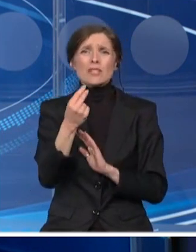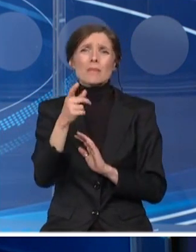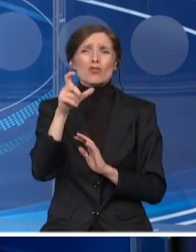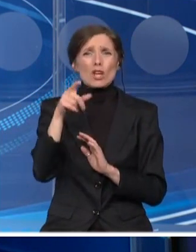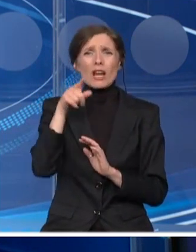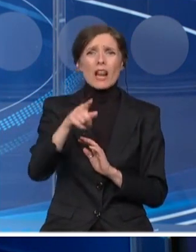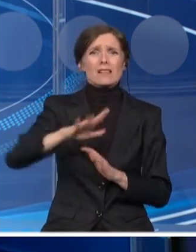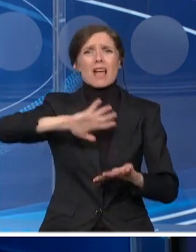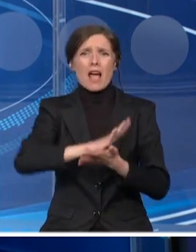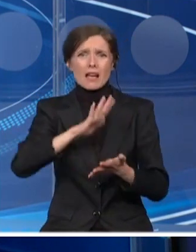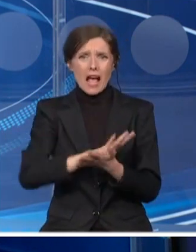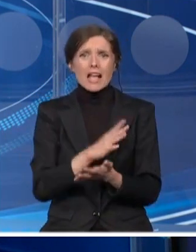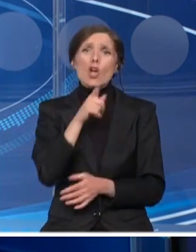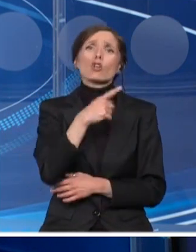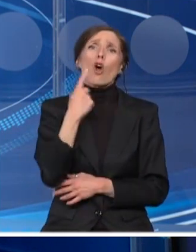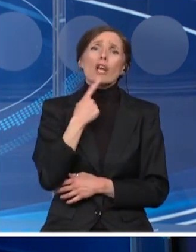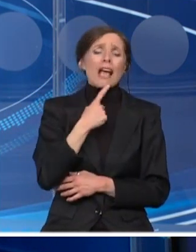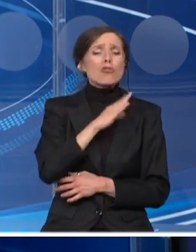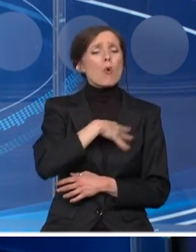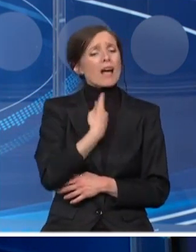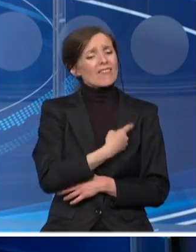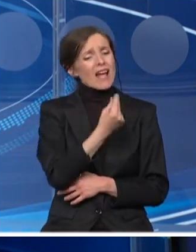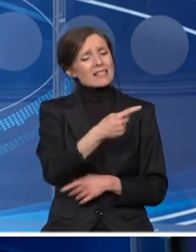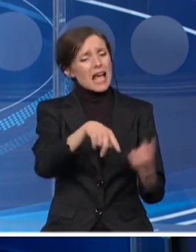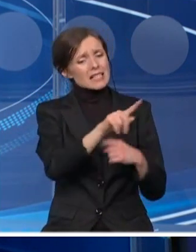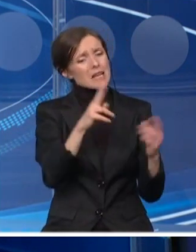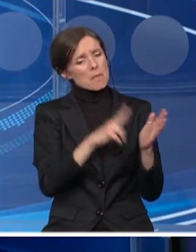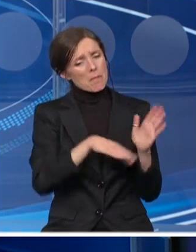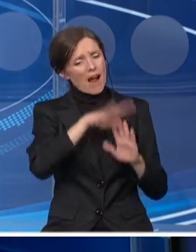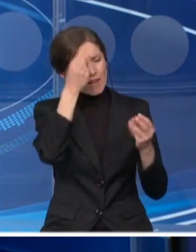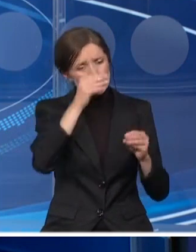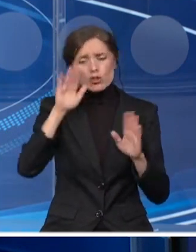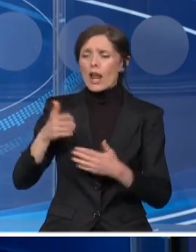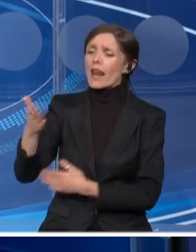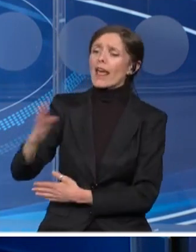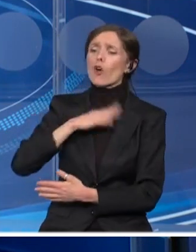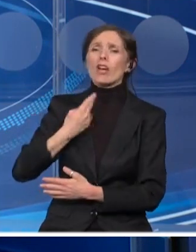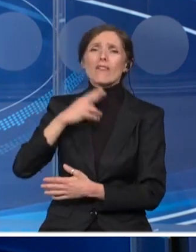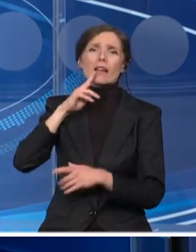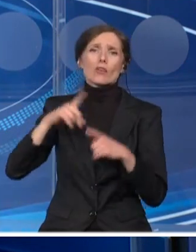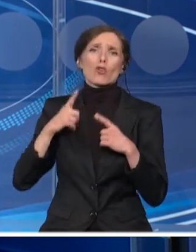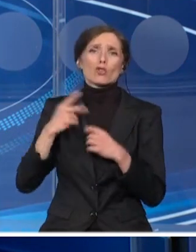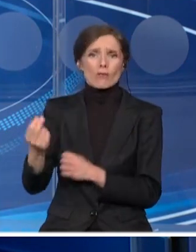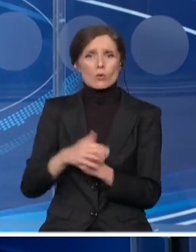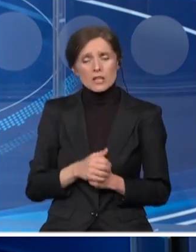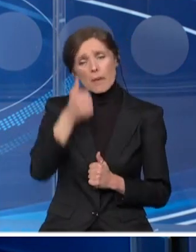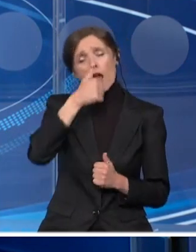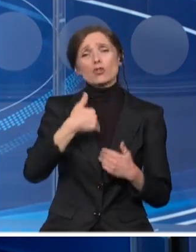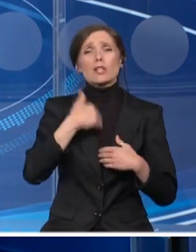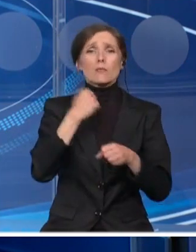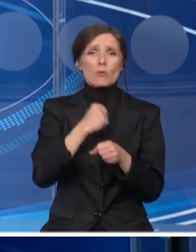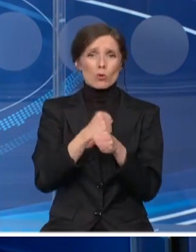u Hrvatskoj su zaštićenija nego prava Hrvata u Srbiji. Šta smo uradili sa Hrvatima u Srbiji? Vlada Republike